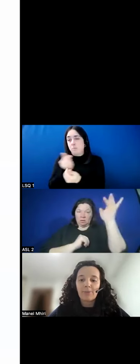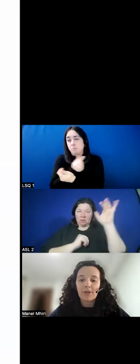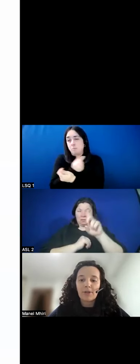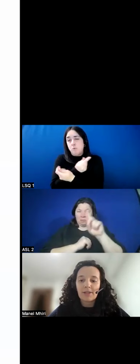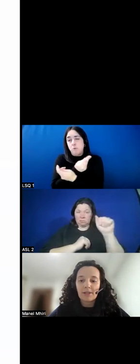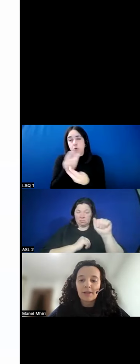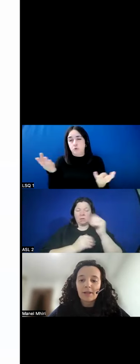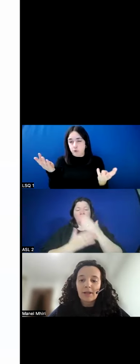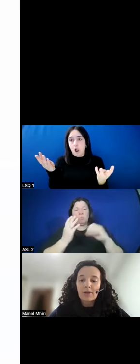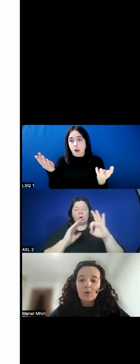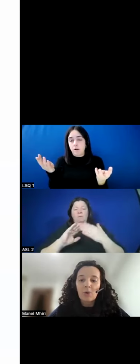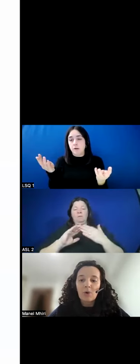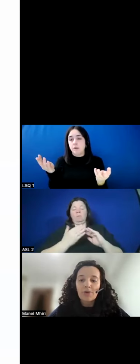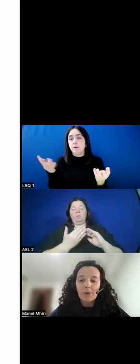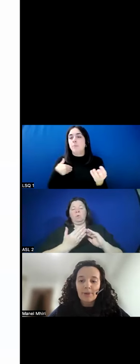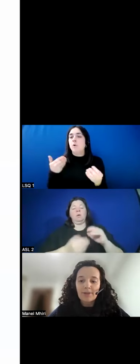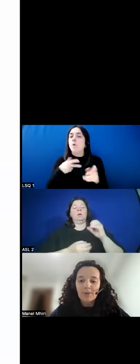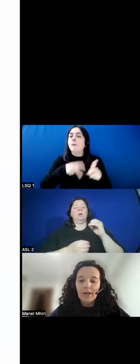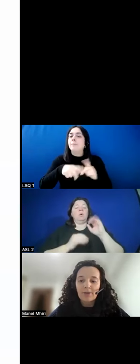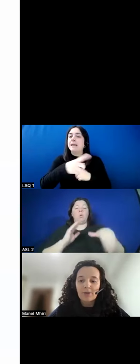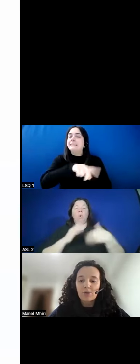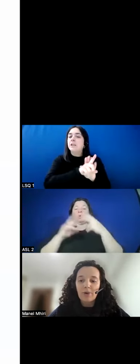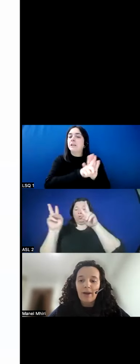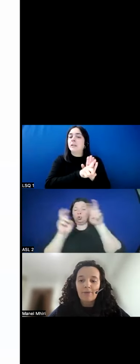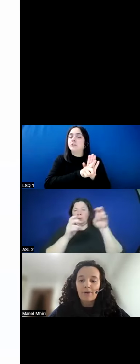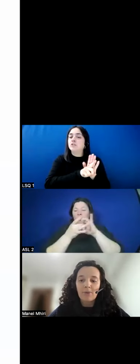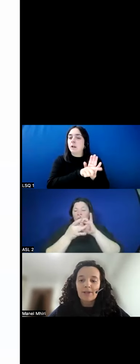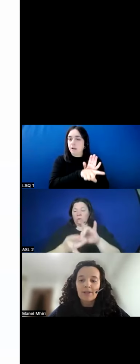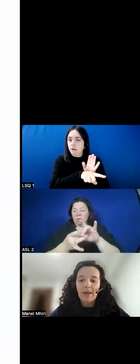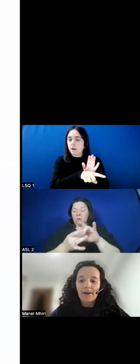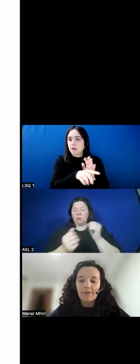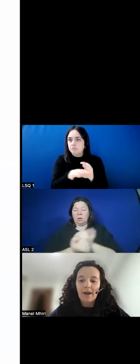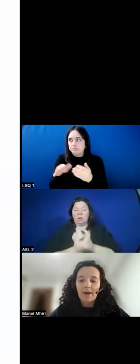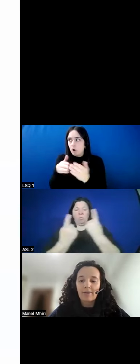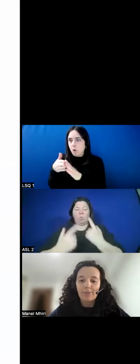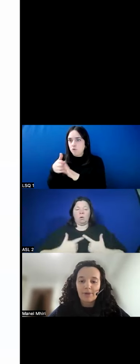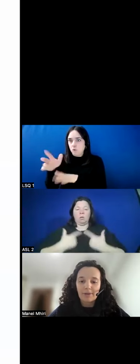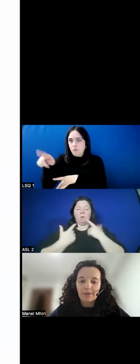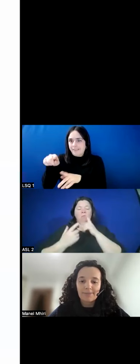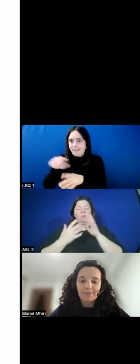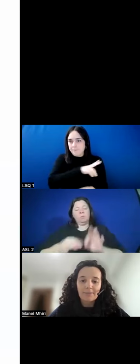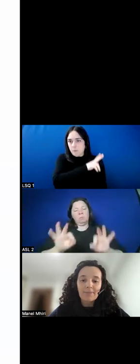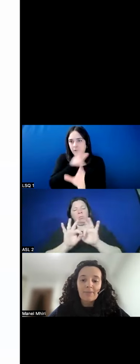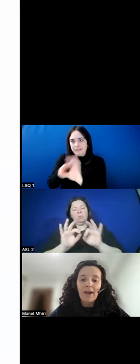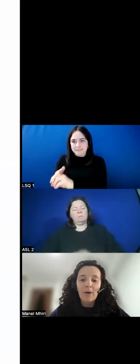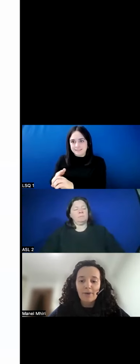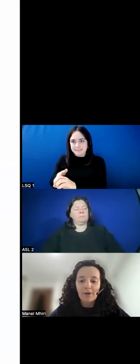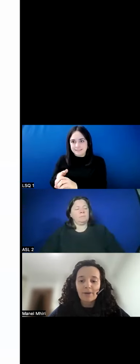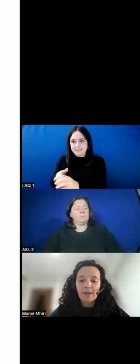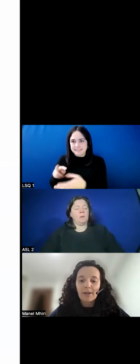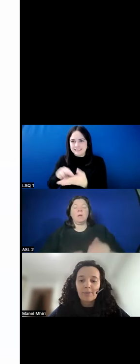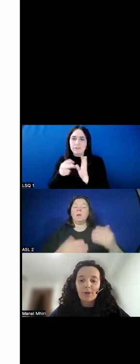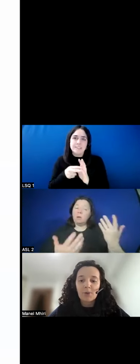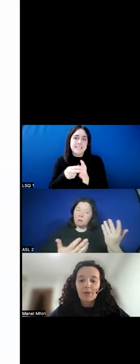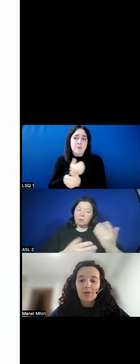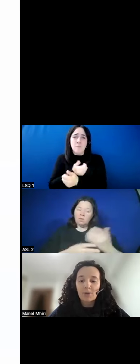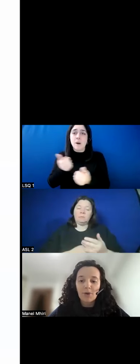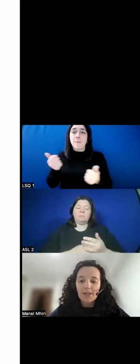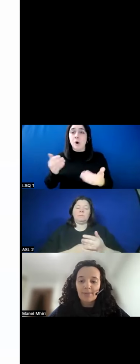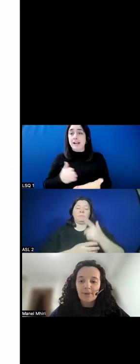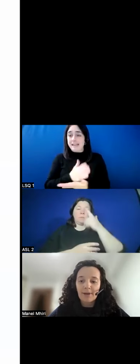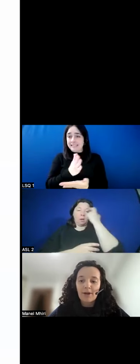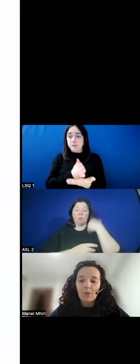parce que les personnes ayant une déficience intellectuelle font partie de la communauté, tous les sujets, tous les domaines font partie du